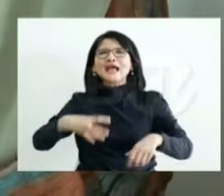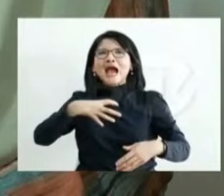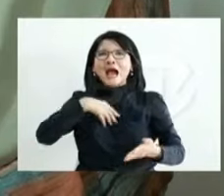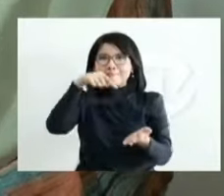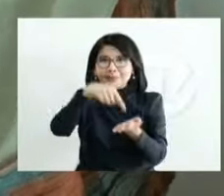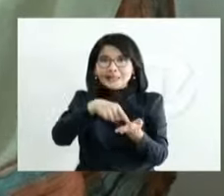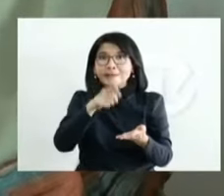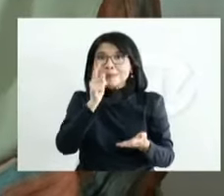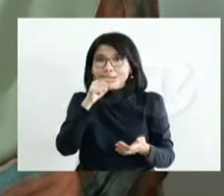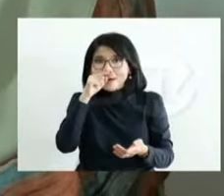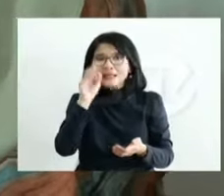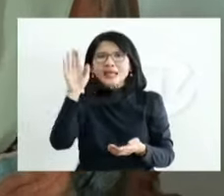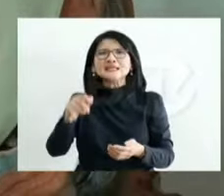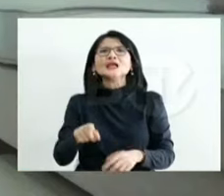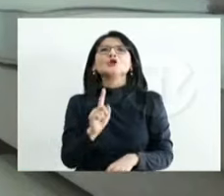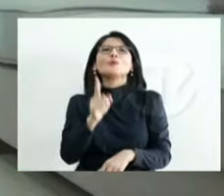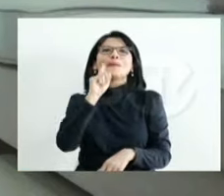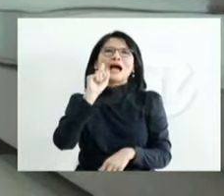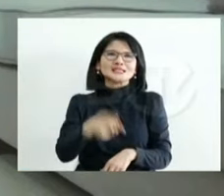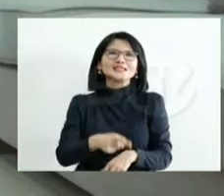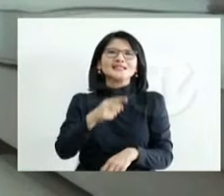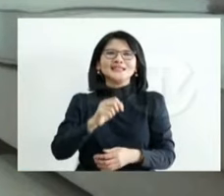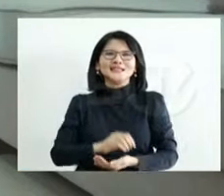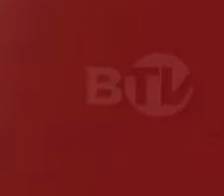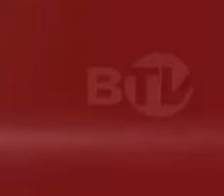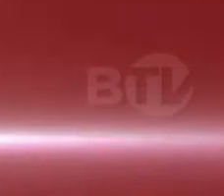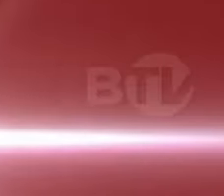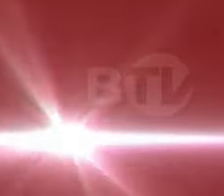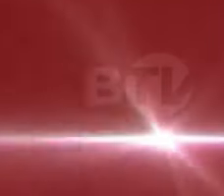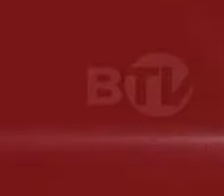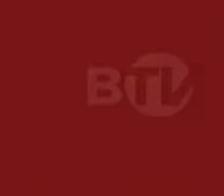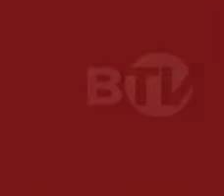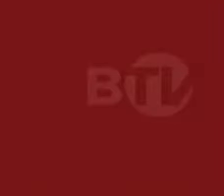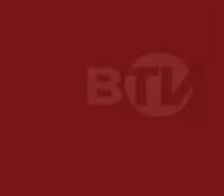gunakan H pilih Bapak nanti ya itu pasti